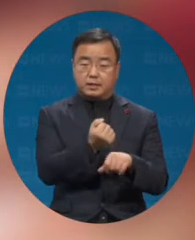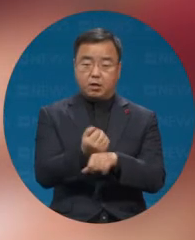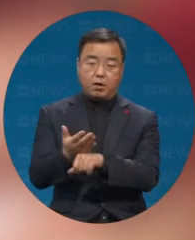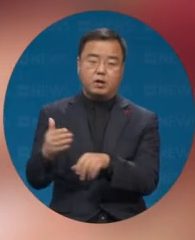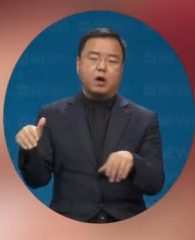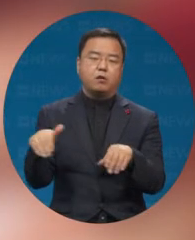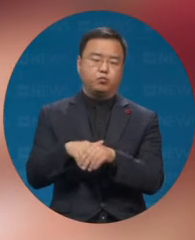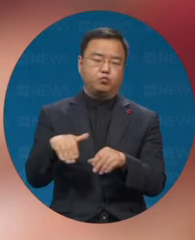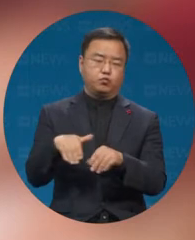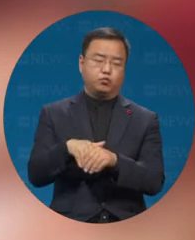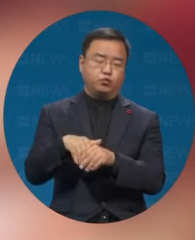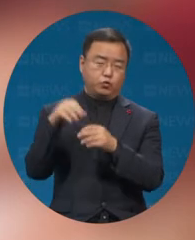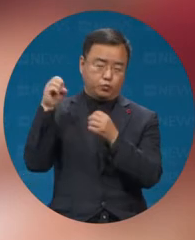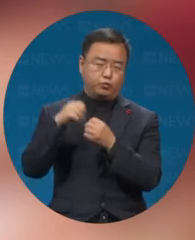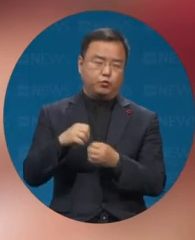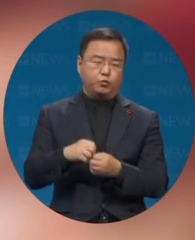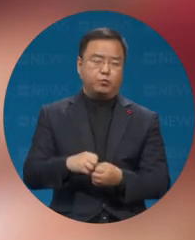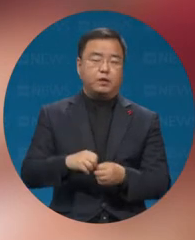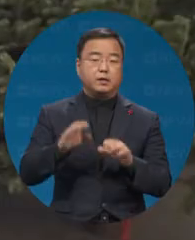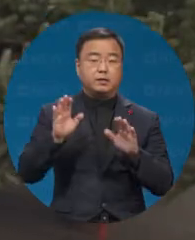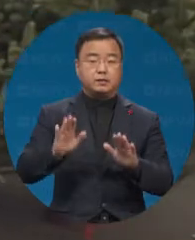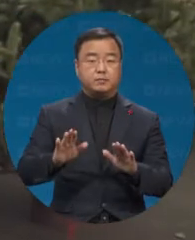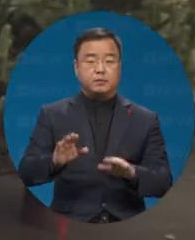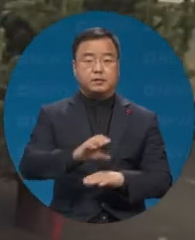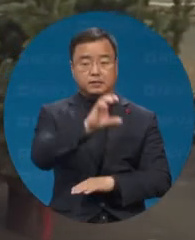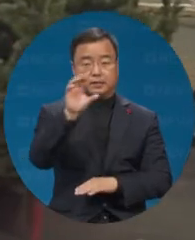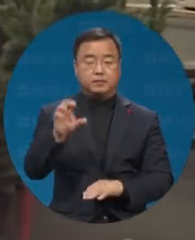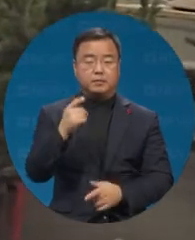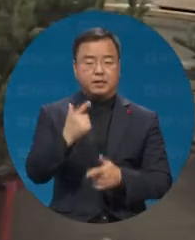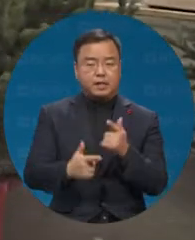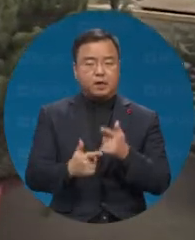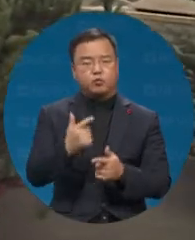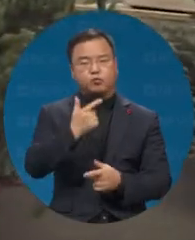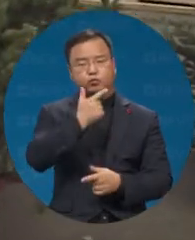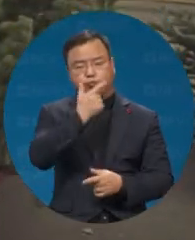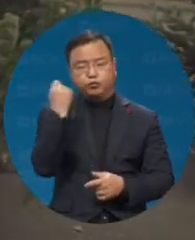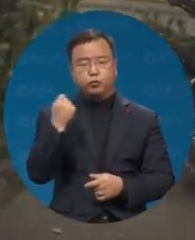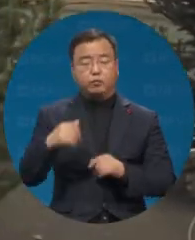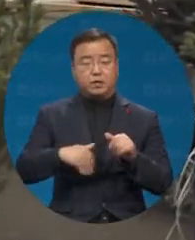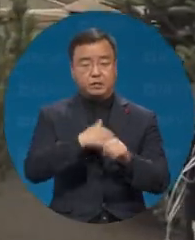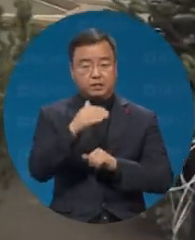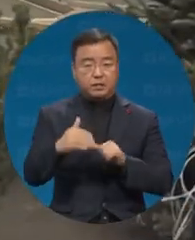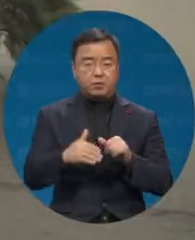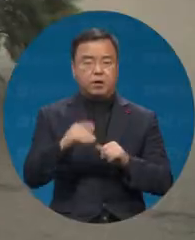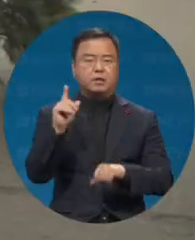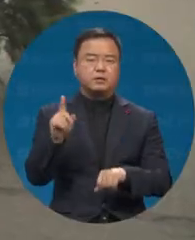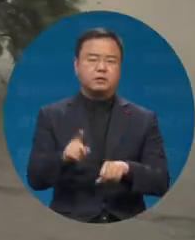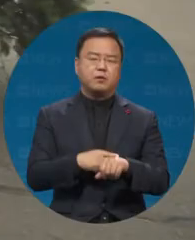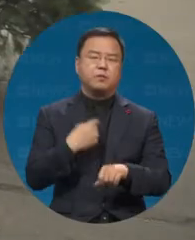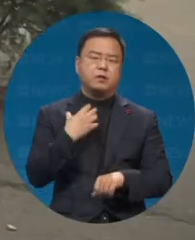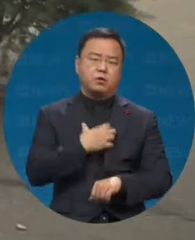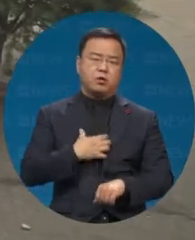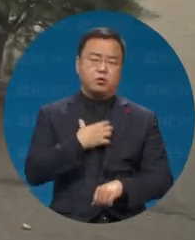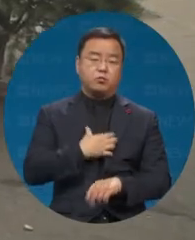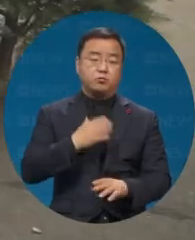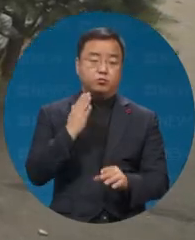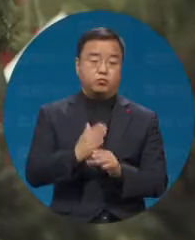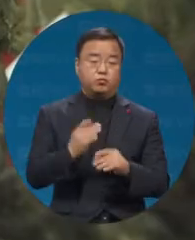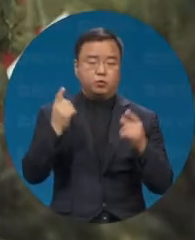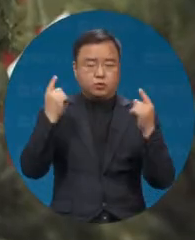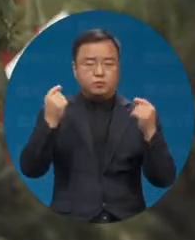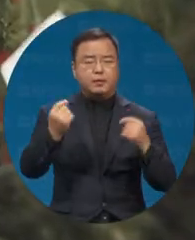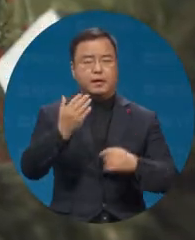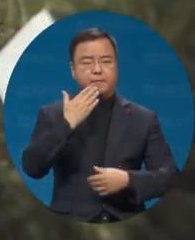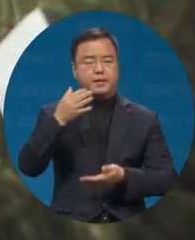됐습니다. 그러나 이번에 크리스마스 트리 부족 사태가 일어나고 환경에 대한 우려가 높아지며 지속 가능한